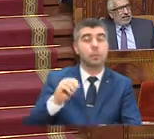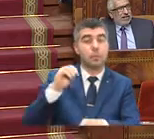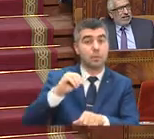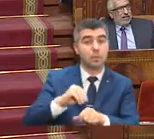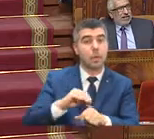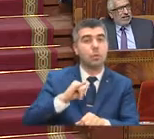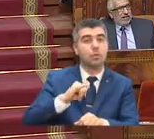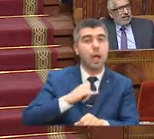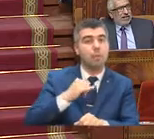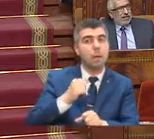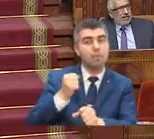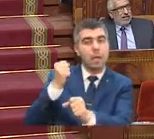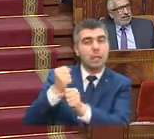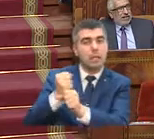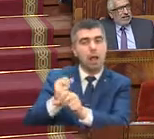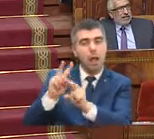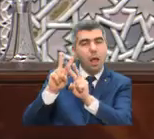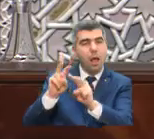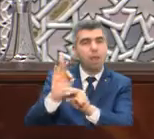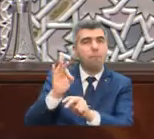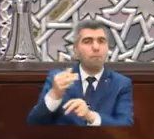اللي باغيين يخدموا على الشغل. شكرا جزيلا.